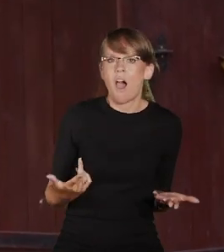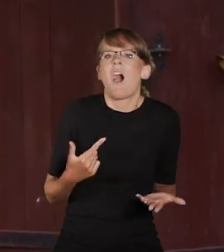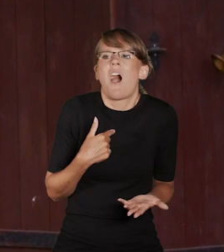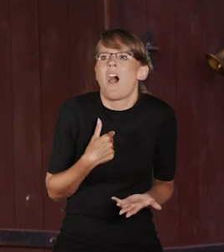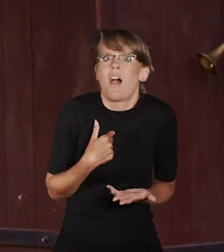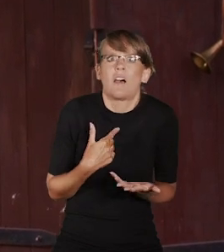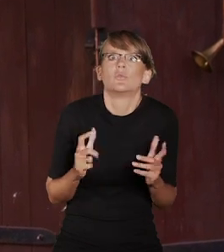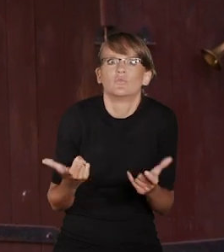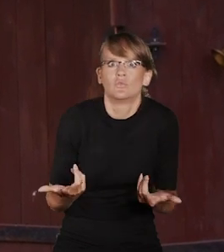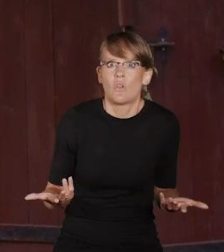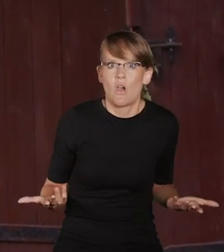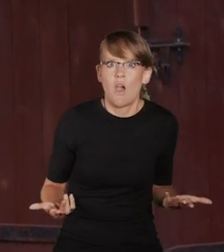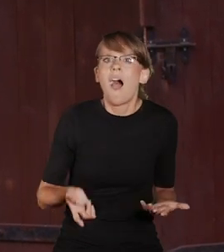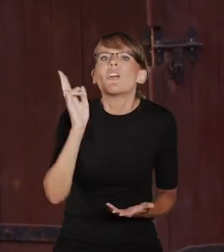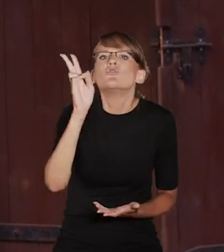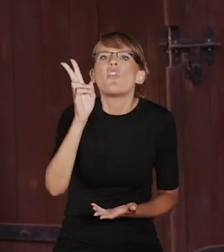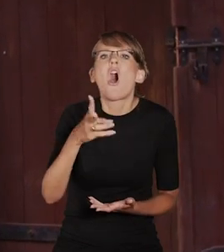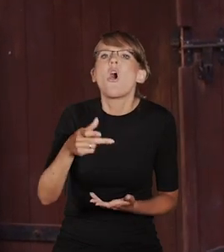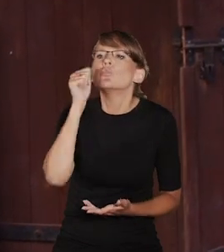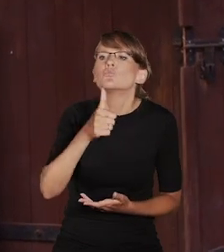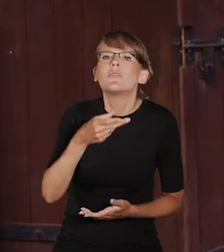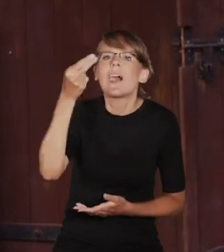Proszę, jak go. Nastroje.